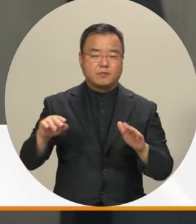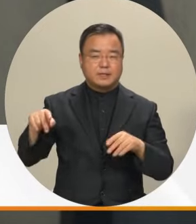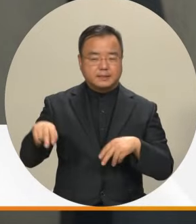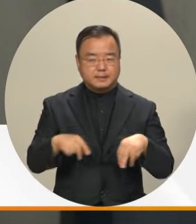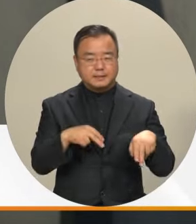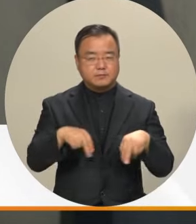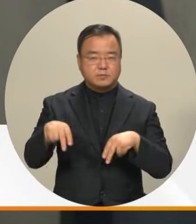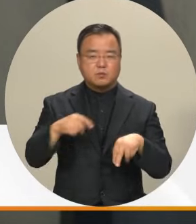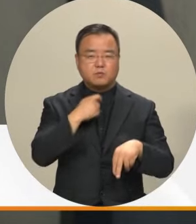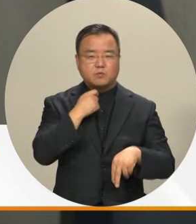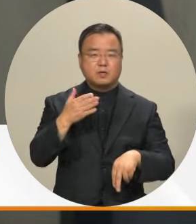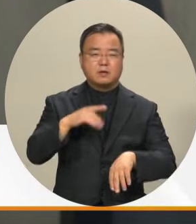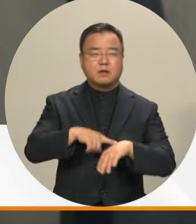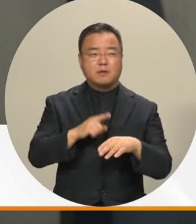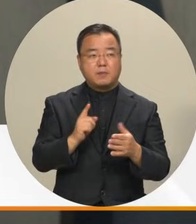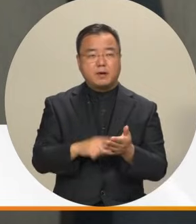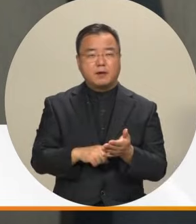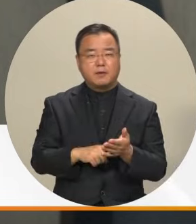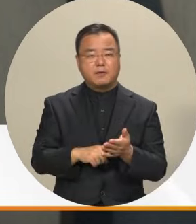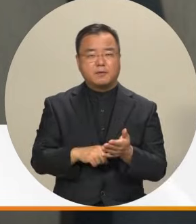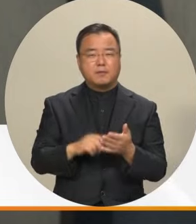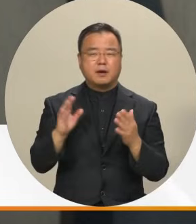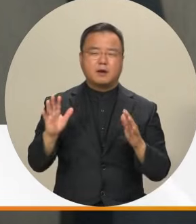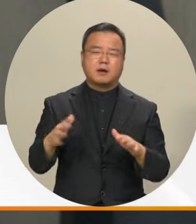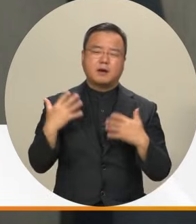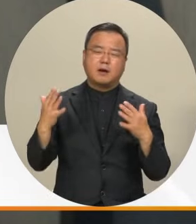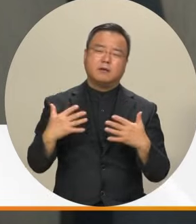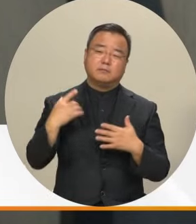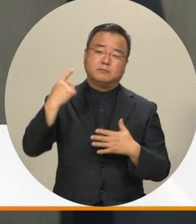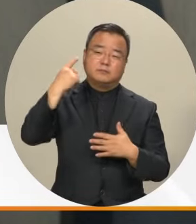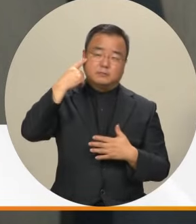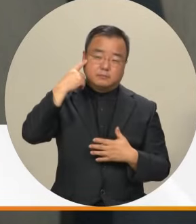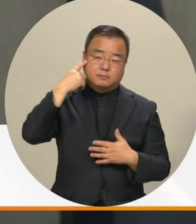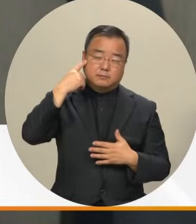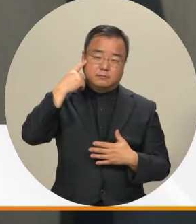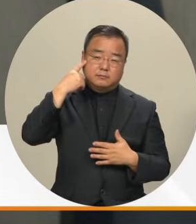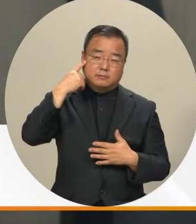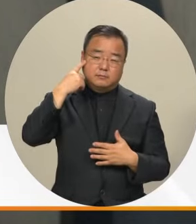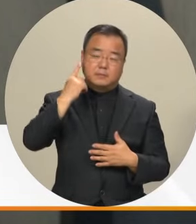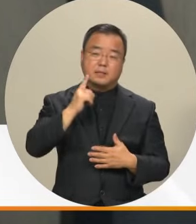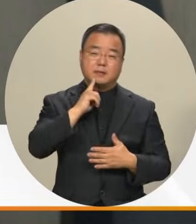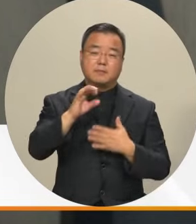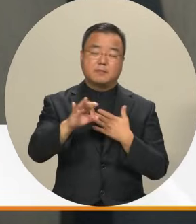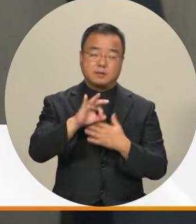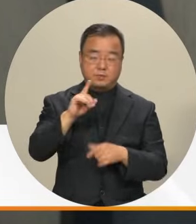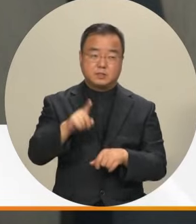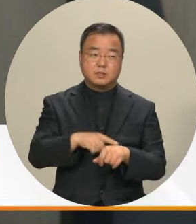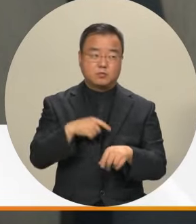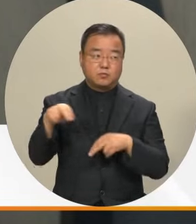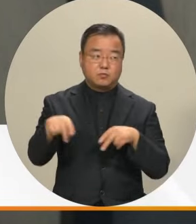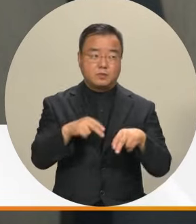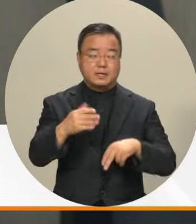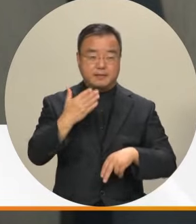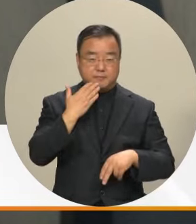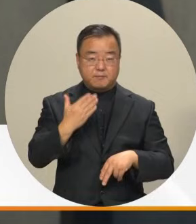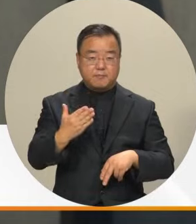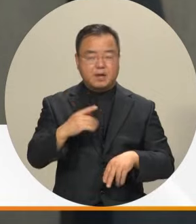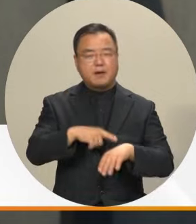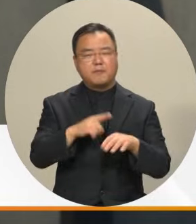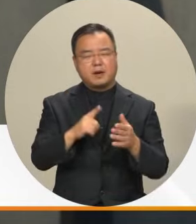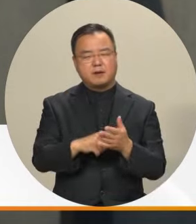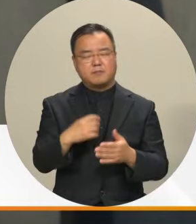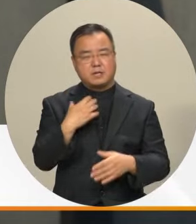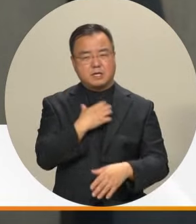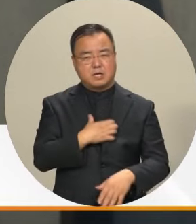하려고 했더니 내 마음이 그래 가을을 느낄까 이러면 이제 자동으로 산책을 하는데 마음이 나를